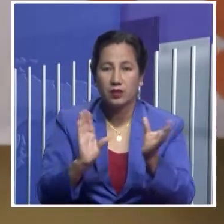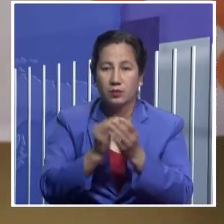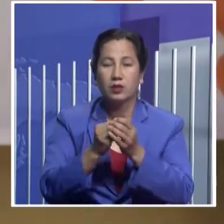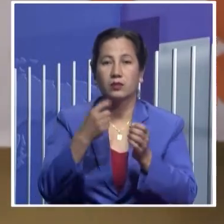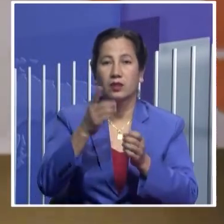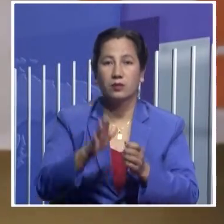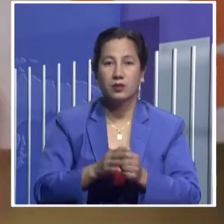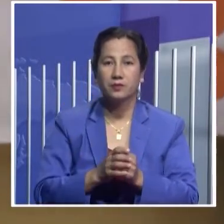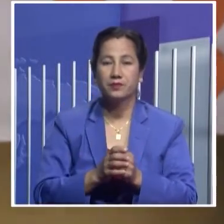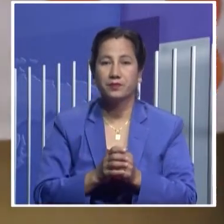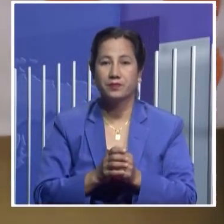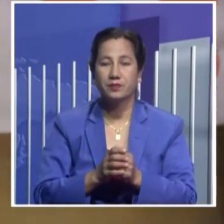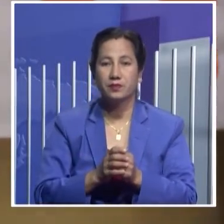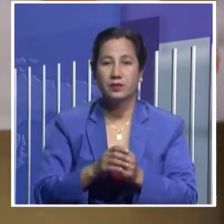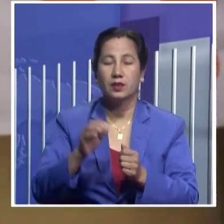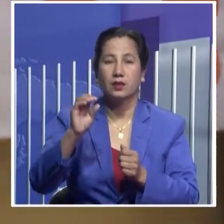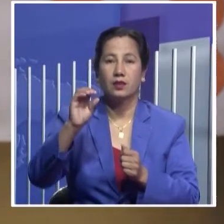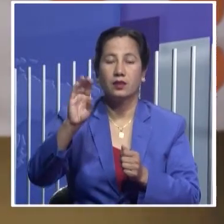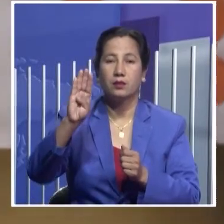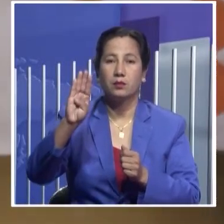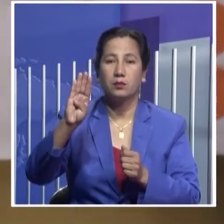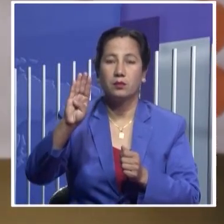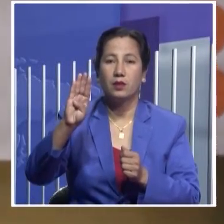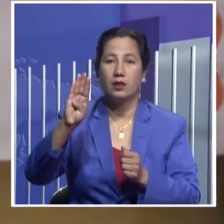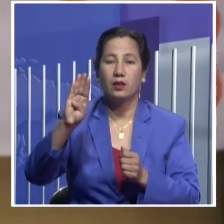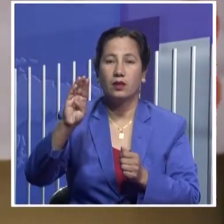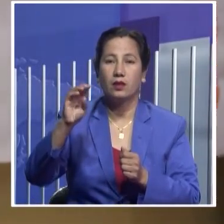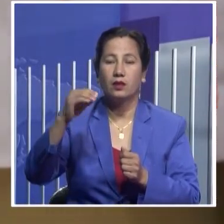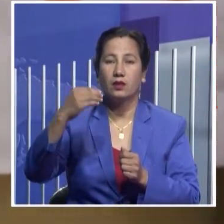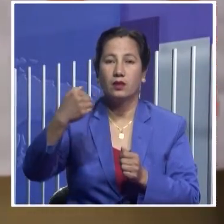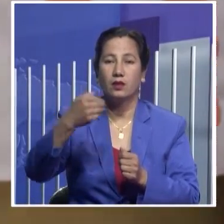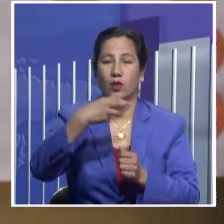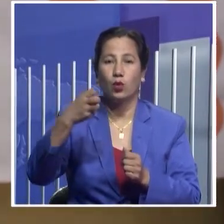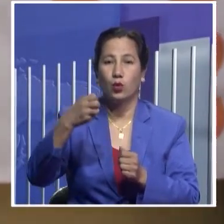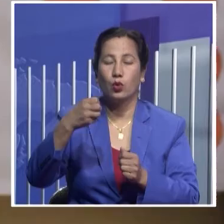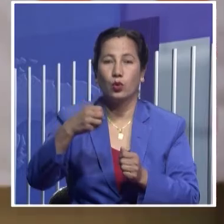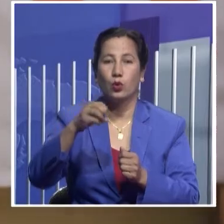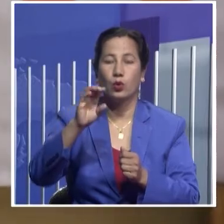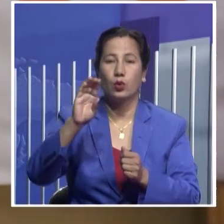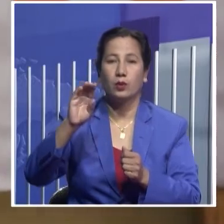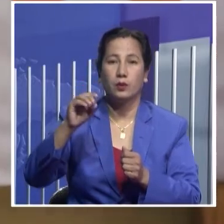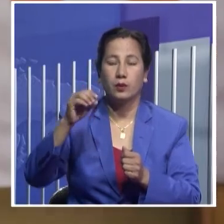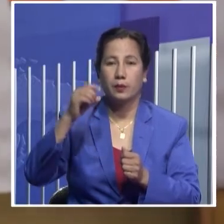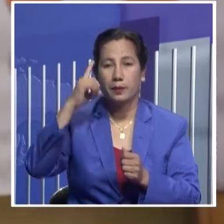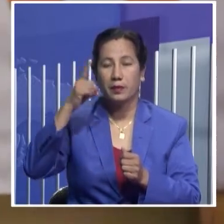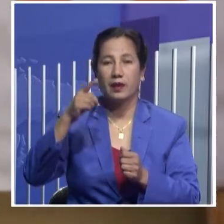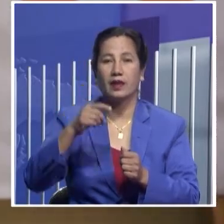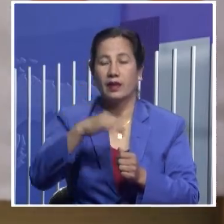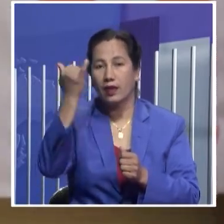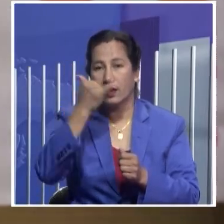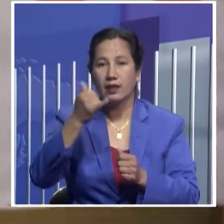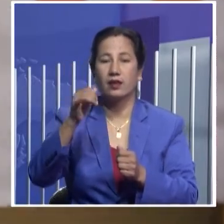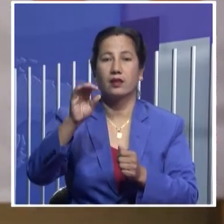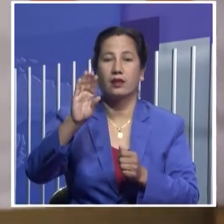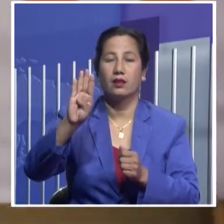बताउनुभयो। बहुविभेद एउटा मात्र विभेद लैङ्गिक विभेदता मात्र होइन कि जातीय विभेद पनि सँगसँगै लैङ्गिक विभेदभित्र दलित